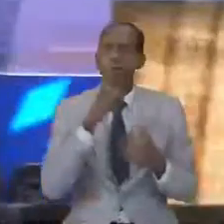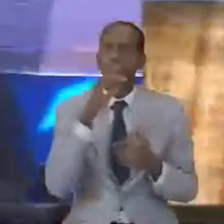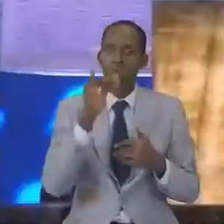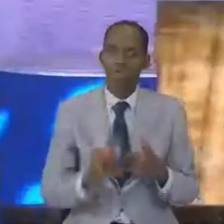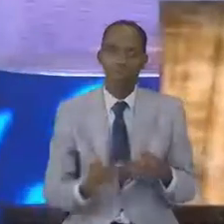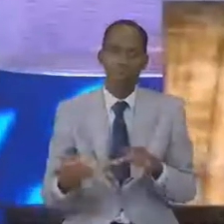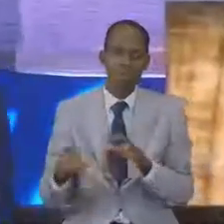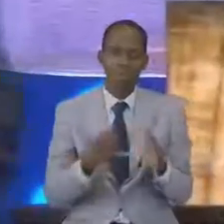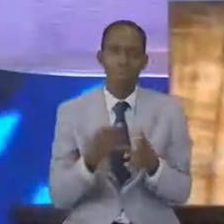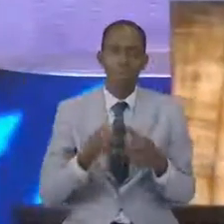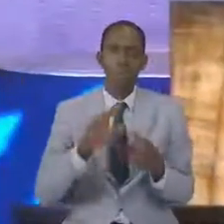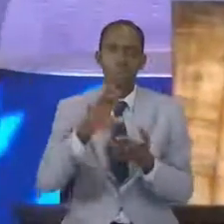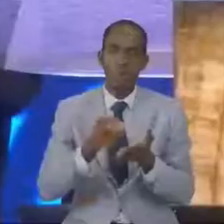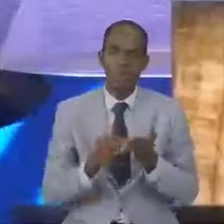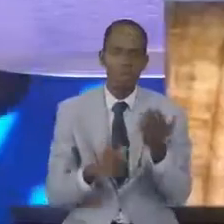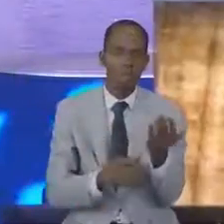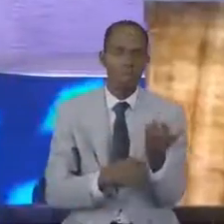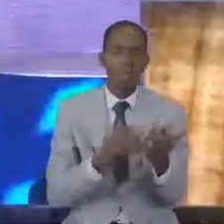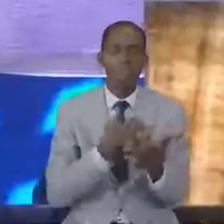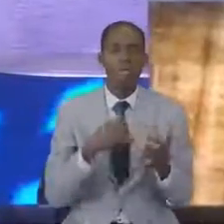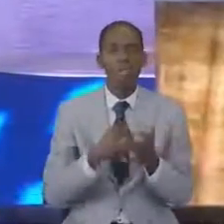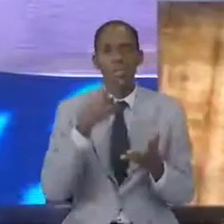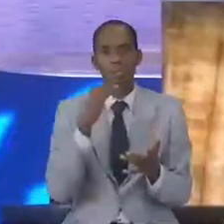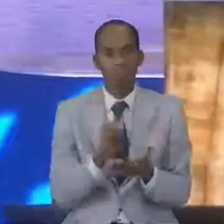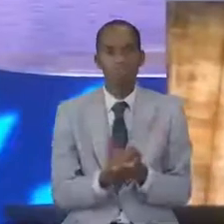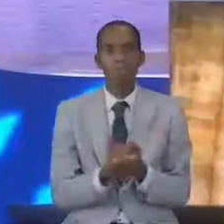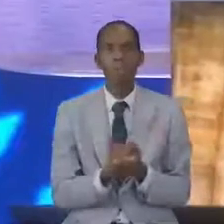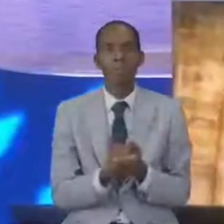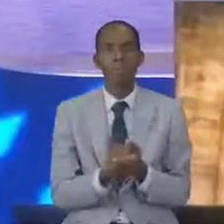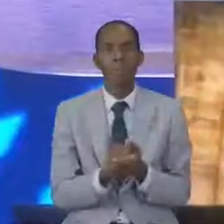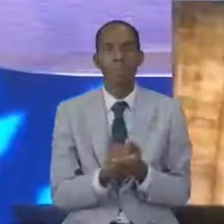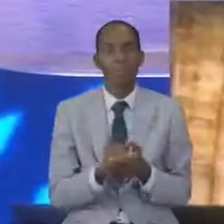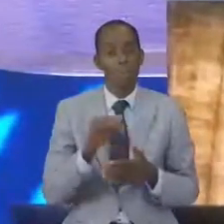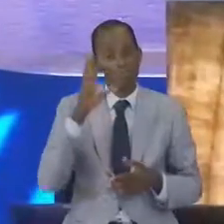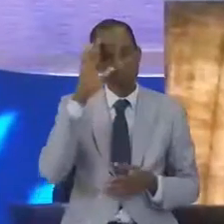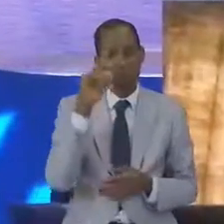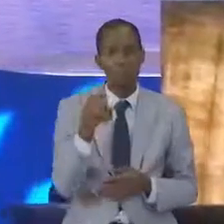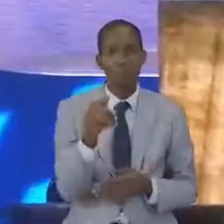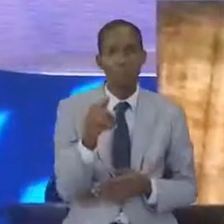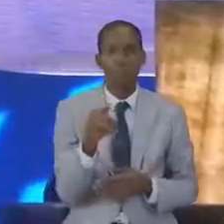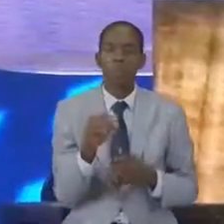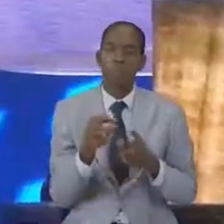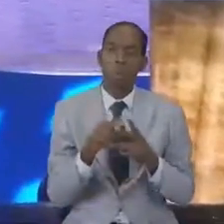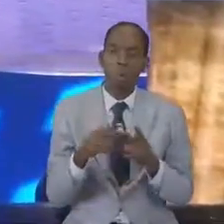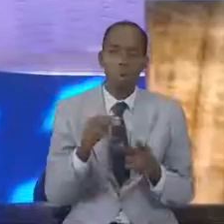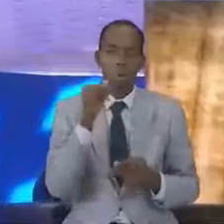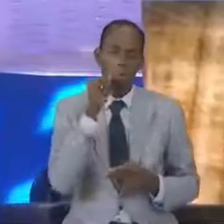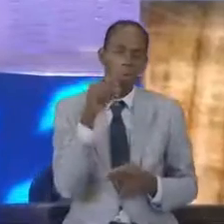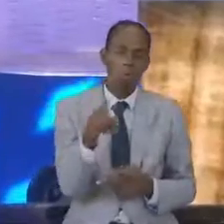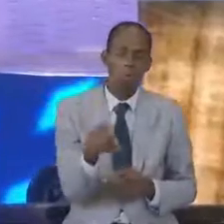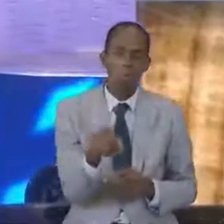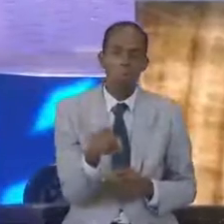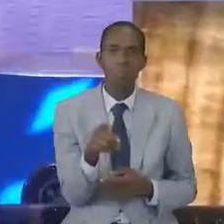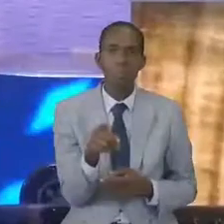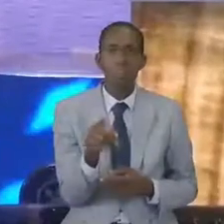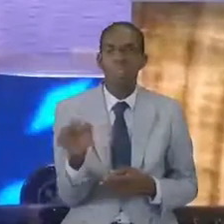pour votre propre chaîne et il dit ce liquide ça veut dire que celui un homme seul